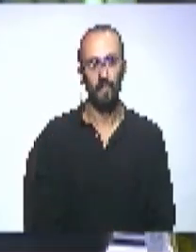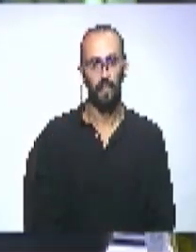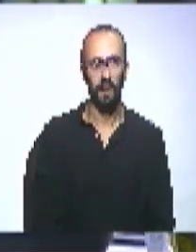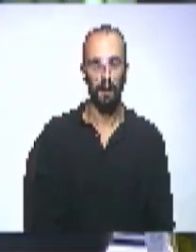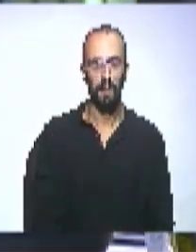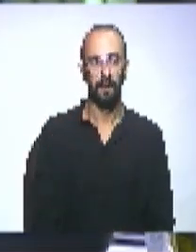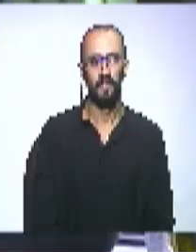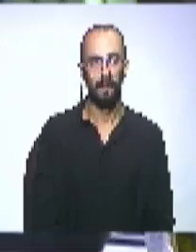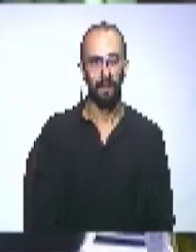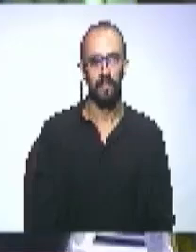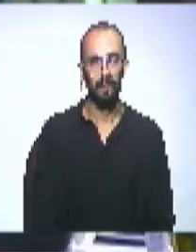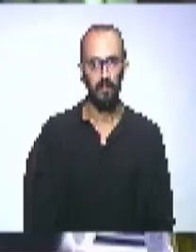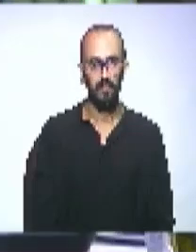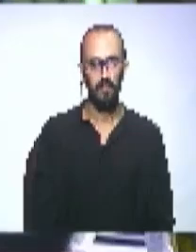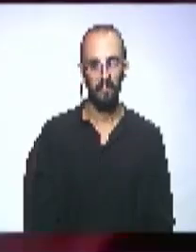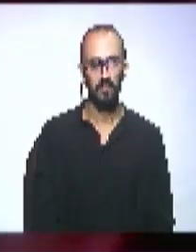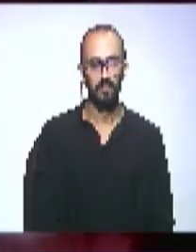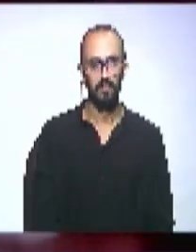الخير.